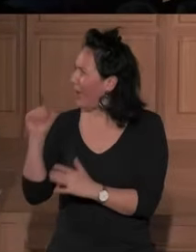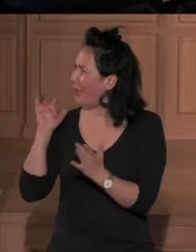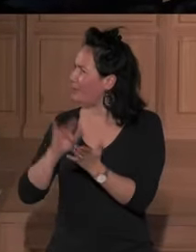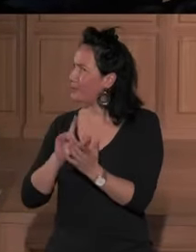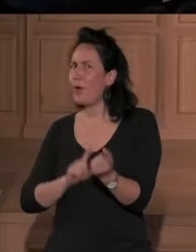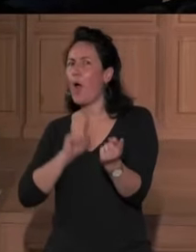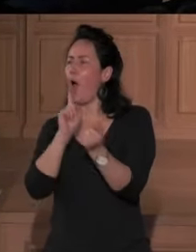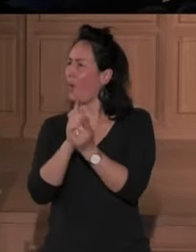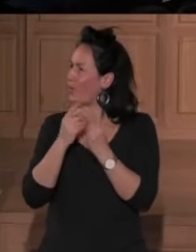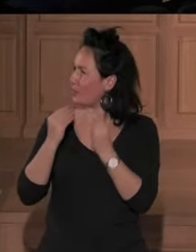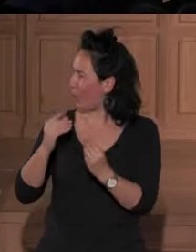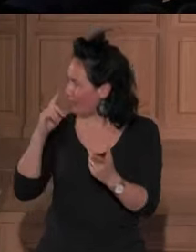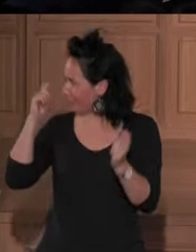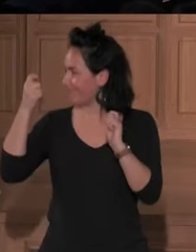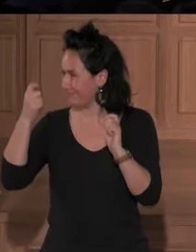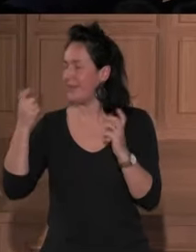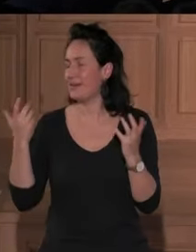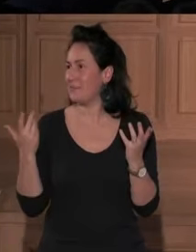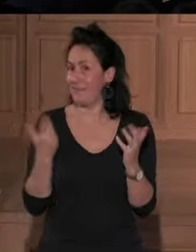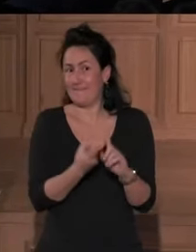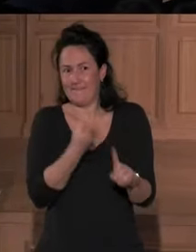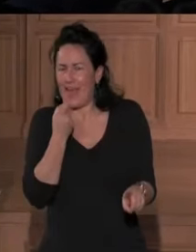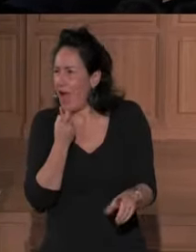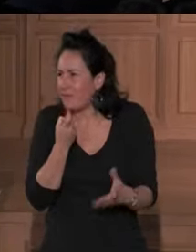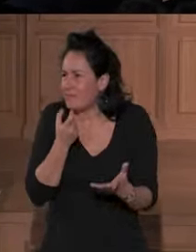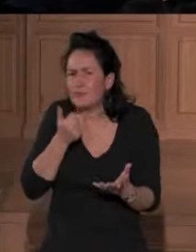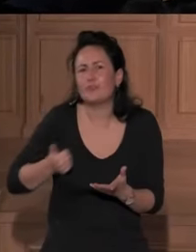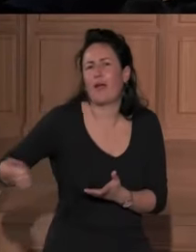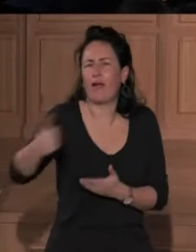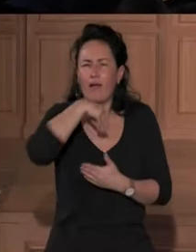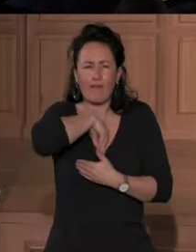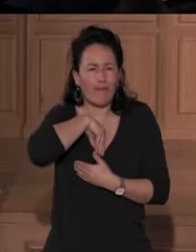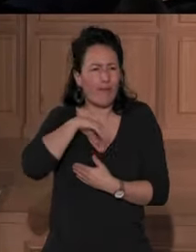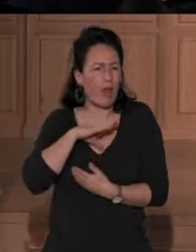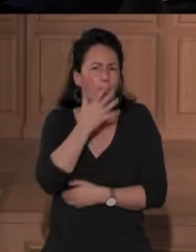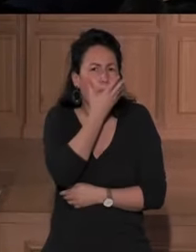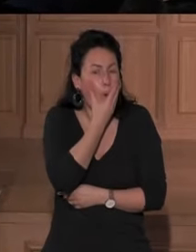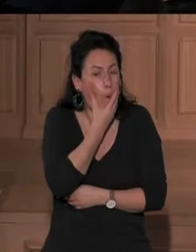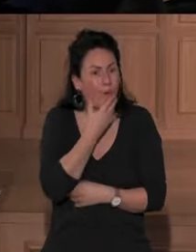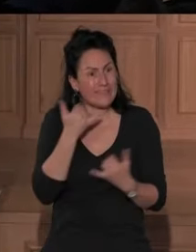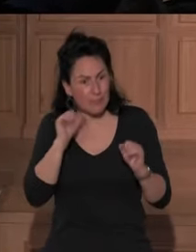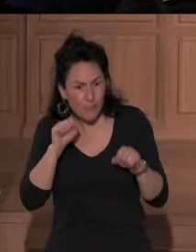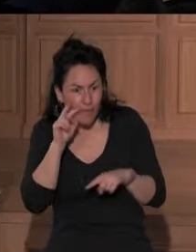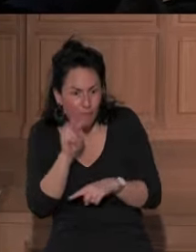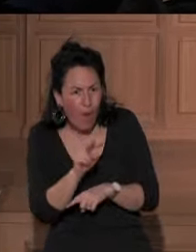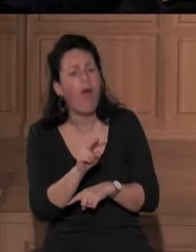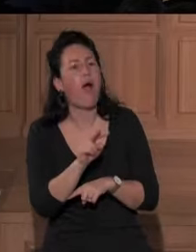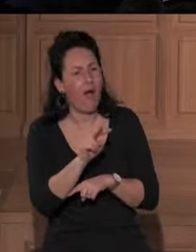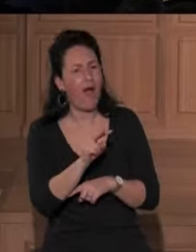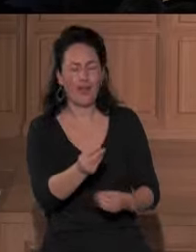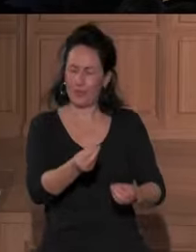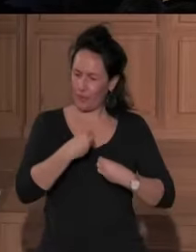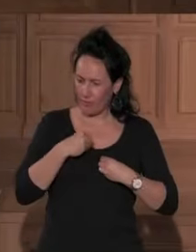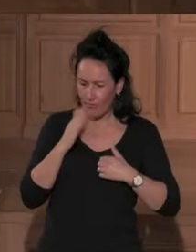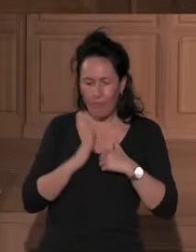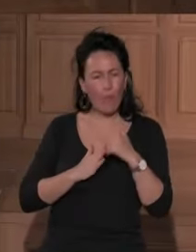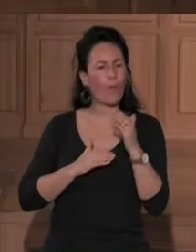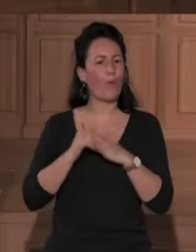d'entre nous ici, chacun derrière l'écran, il y a de la beauté en chacun de nous. Et quand on sait reconnaître cette beauté, il y a une dynamique voilà, qui nous rend